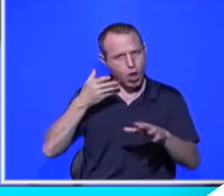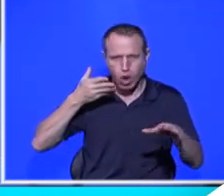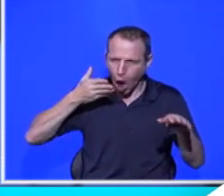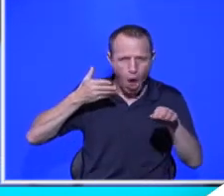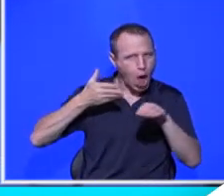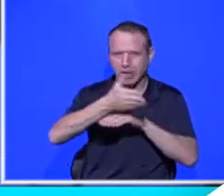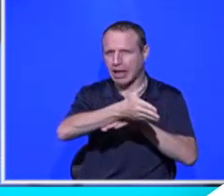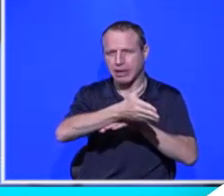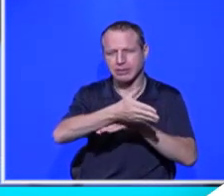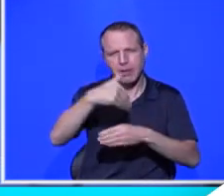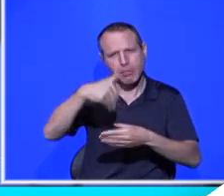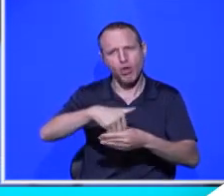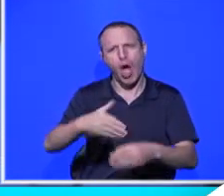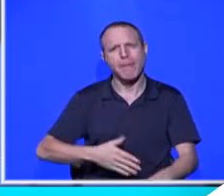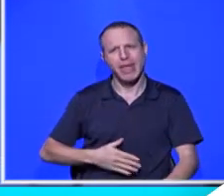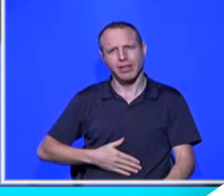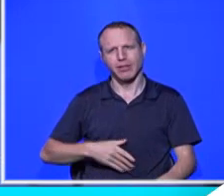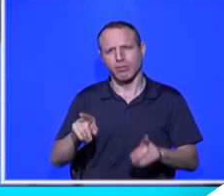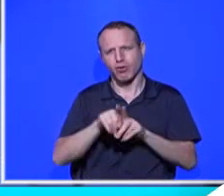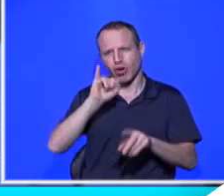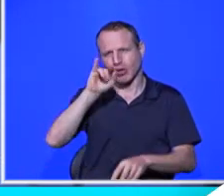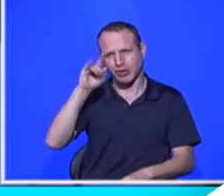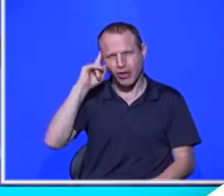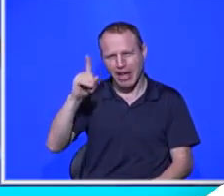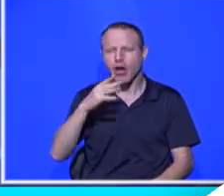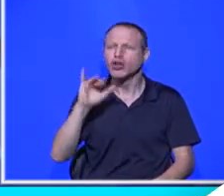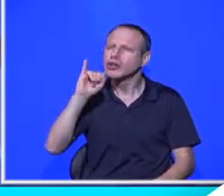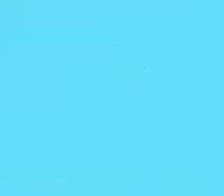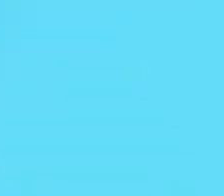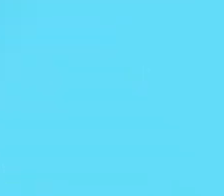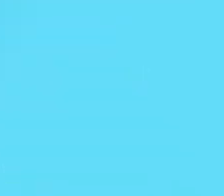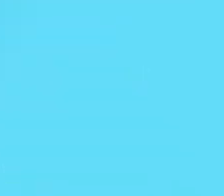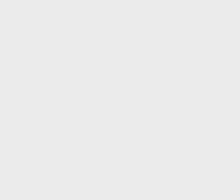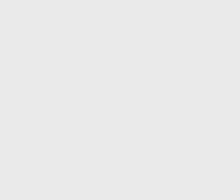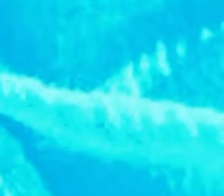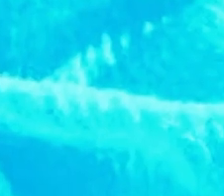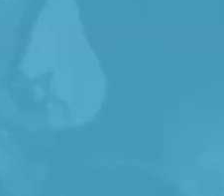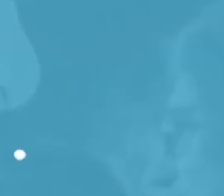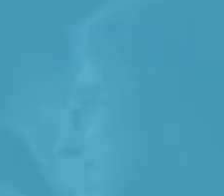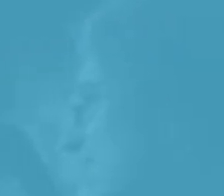לתוך הבטן, כמו שיוסי יודע. יוסי, תודה רבה לך. תודה.